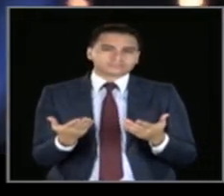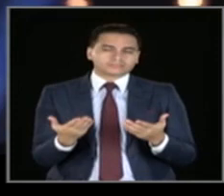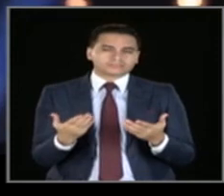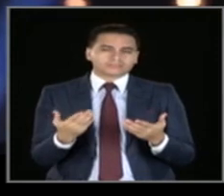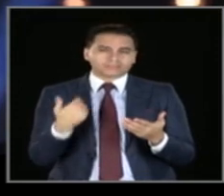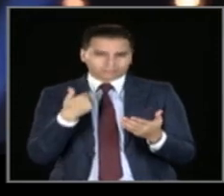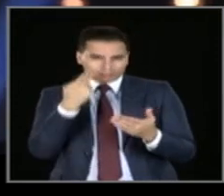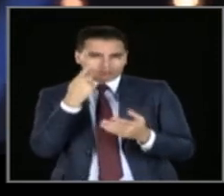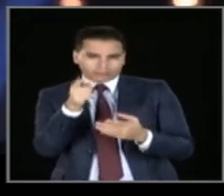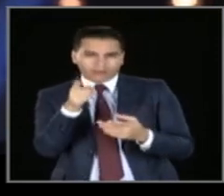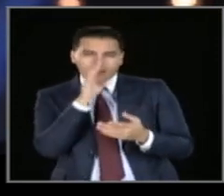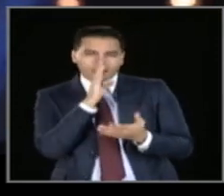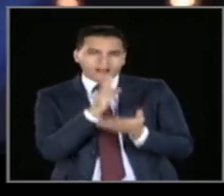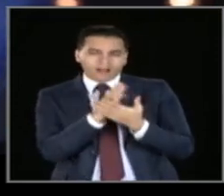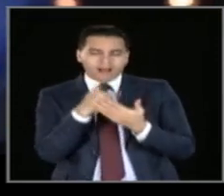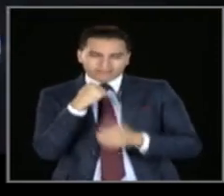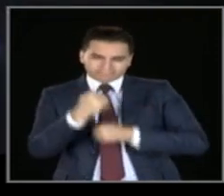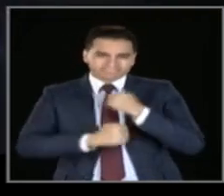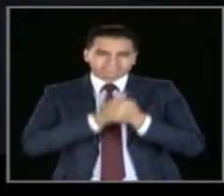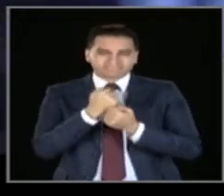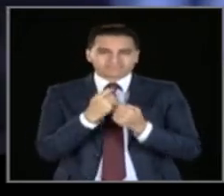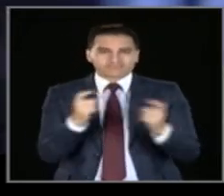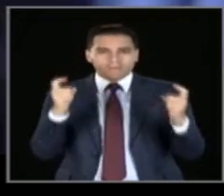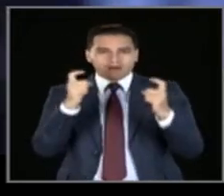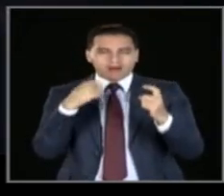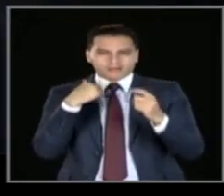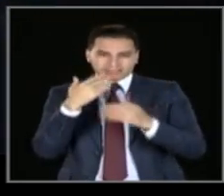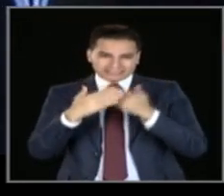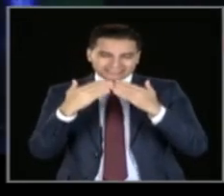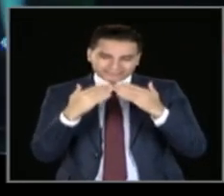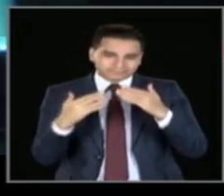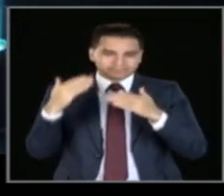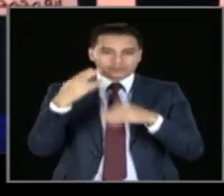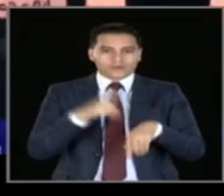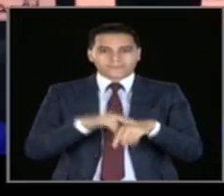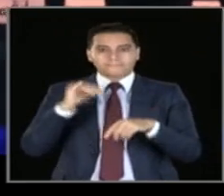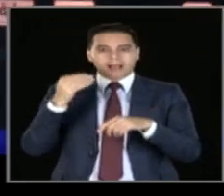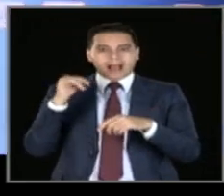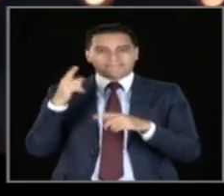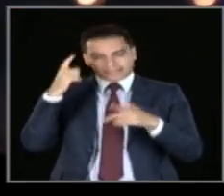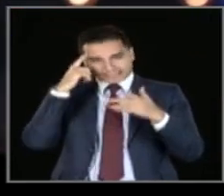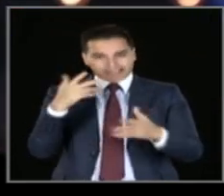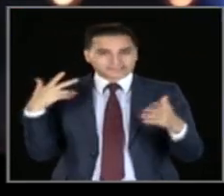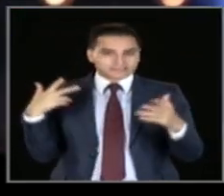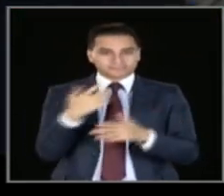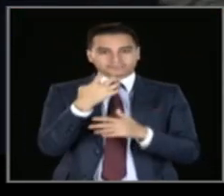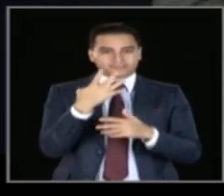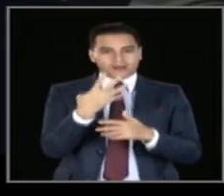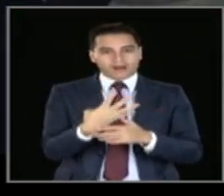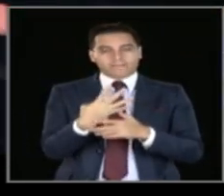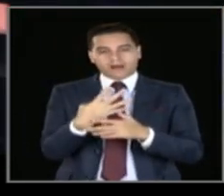الهدف التالي كان مهم لنا جدا ان احنا نرجع للمباراة، والحمد لله لما احرزته محمد زبيلي قدر ان هو يحرز الهدف الرابع ونعدي ضربات